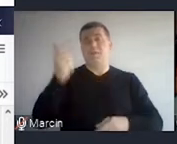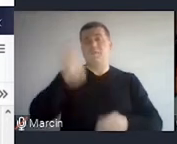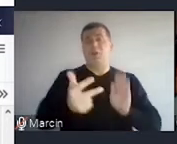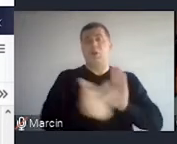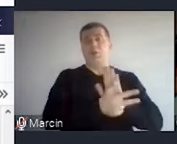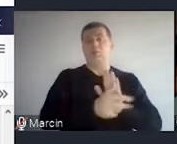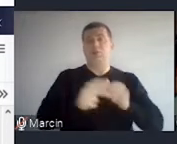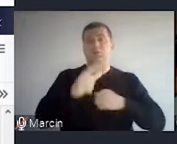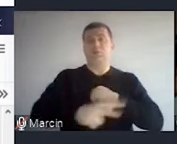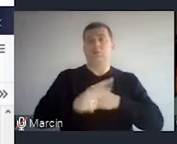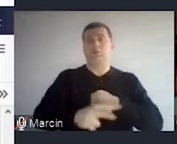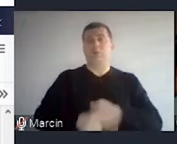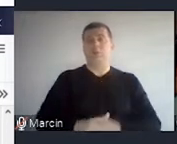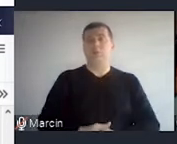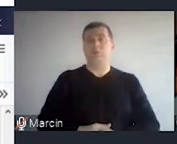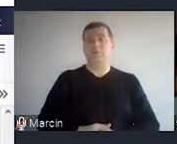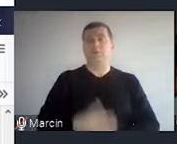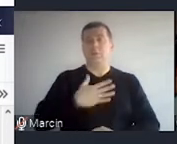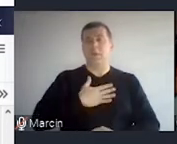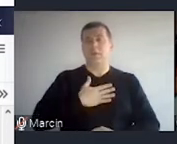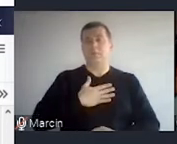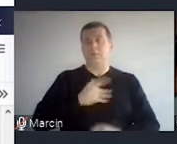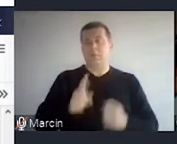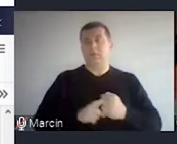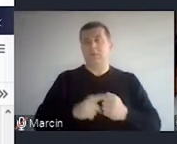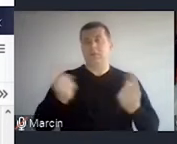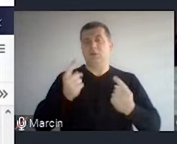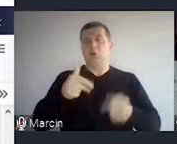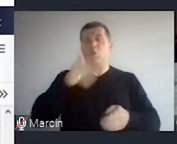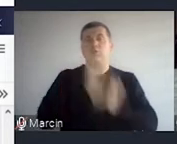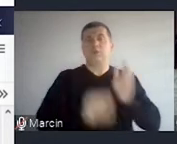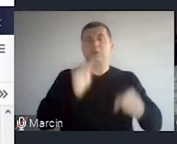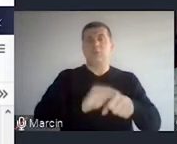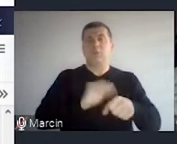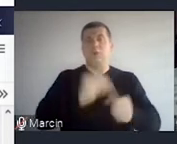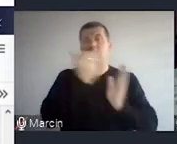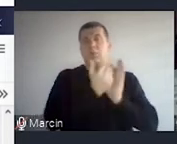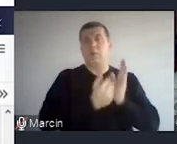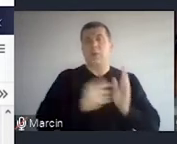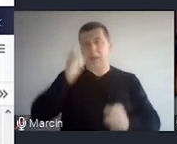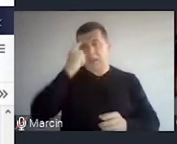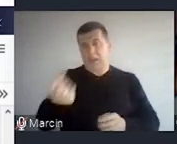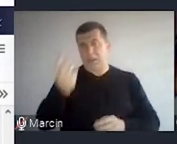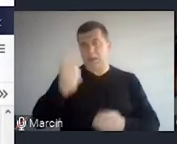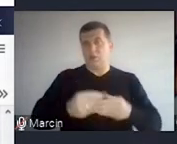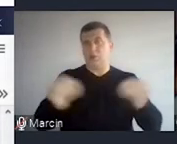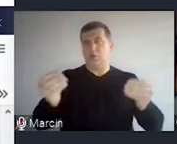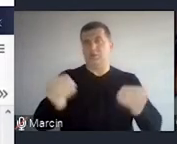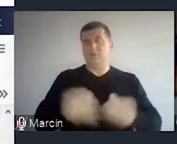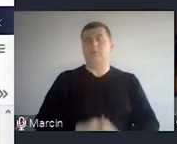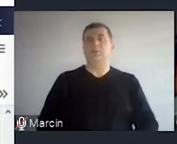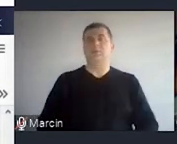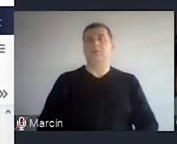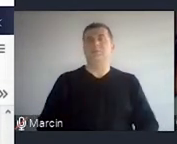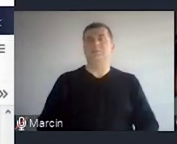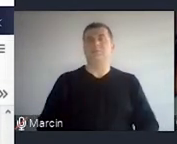2018 roku, w sierpniu, mieliśmy okazję wprowadzać te uproszczone metody w programie Inteligentny Rozwój, czyli